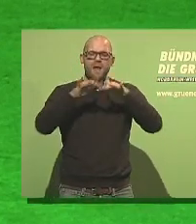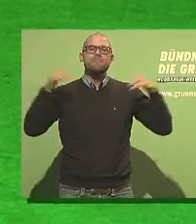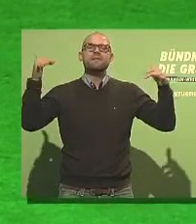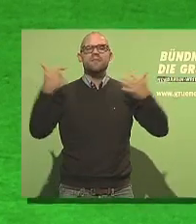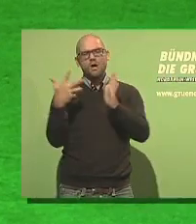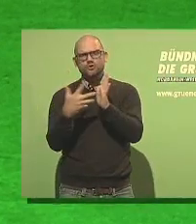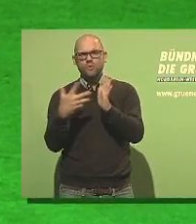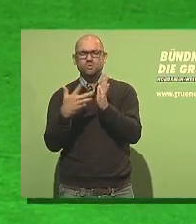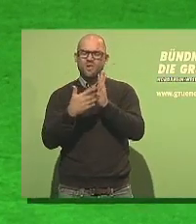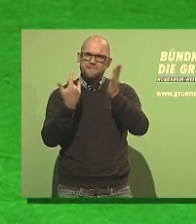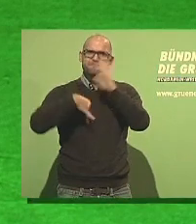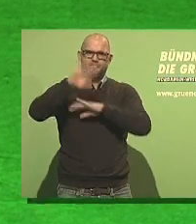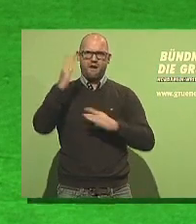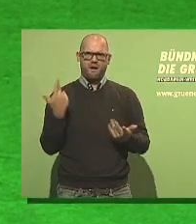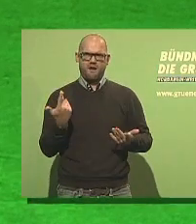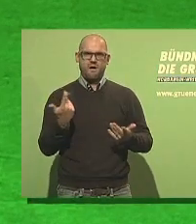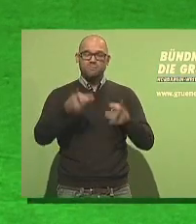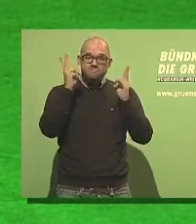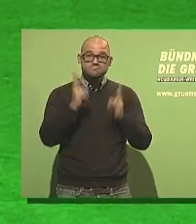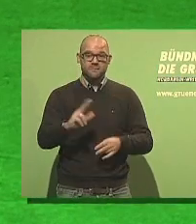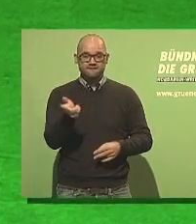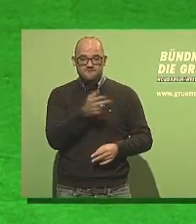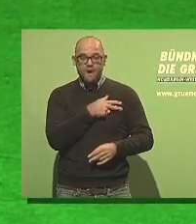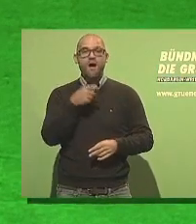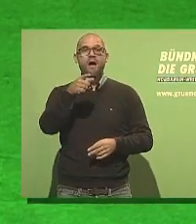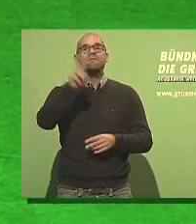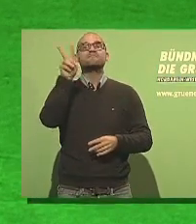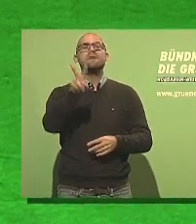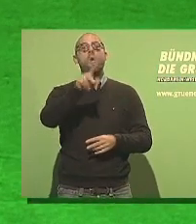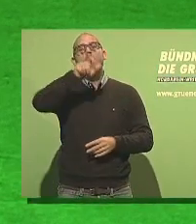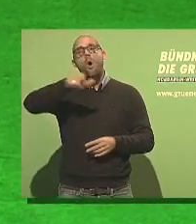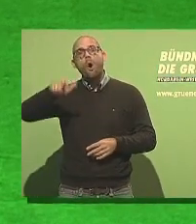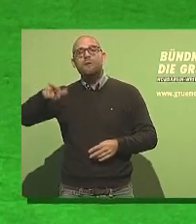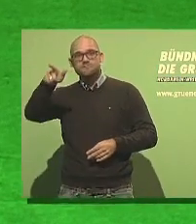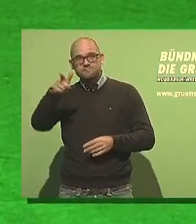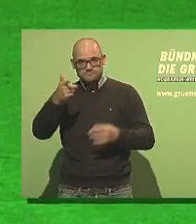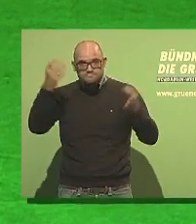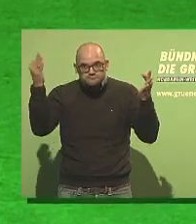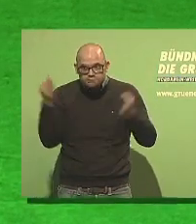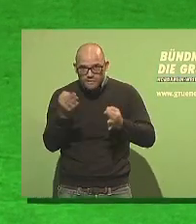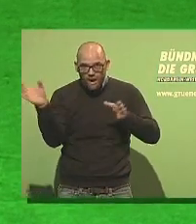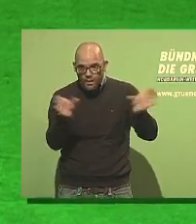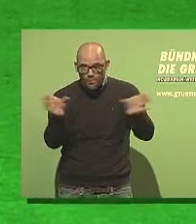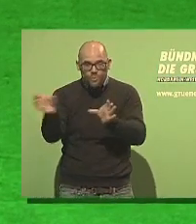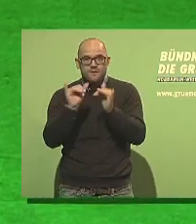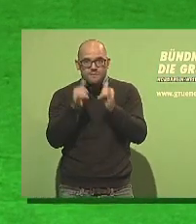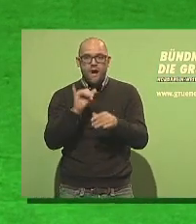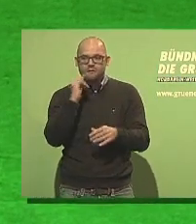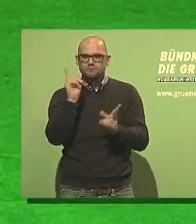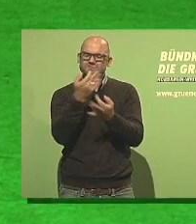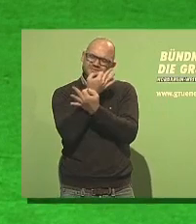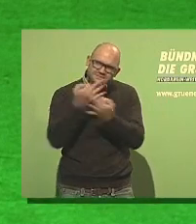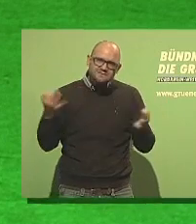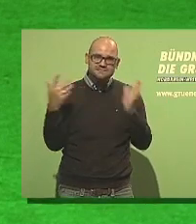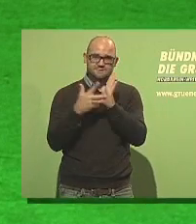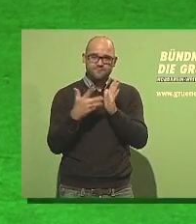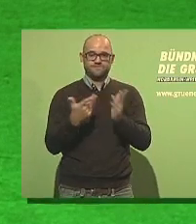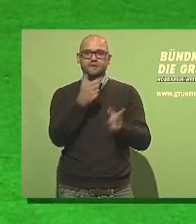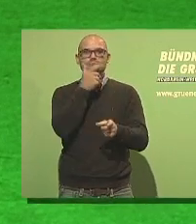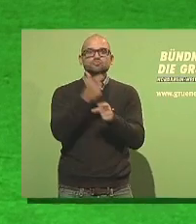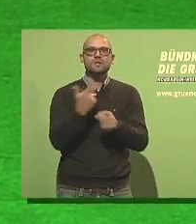eine Überprüfung der Notwendigkeit des Einsatzes von V-Leuten und klare gesetzliche Bestimmungen. Zuständigkeiten,